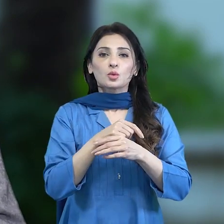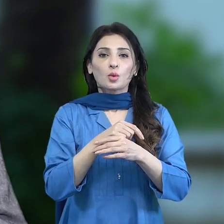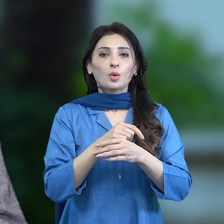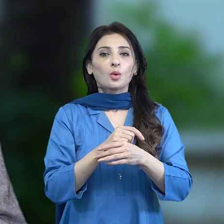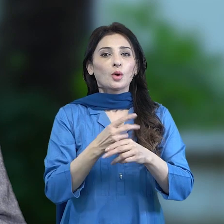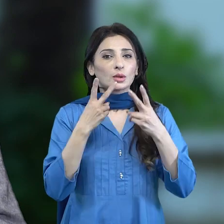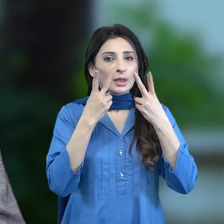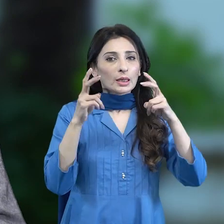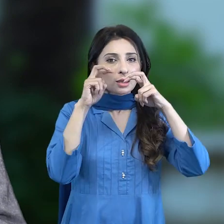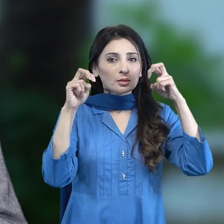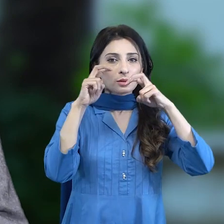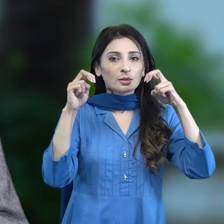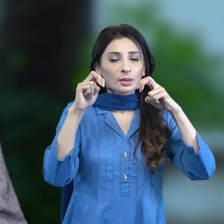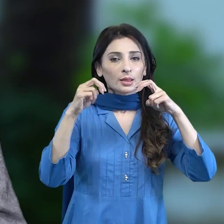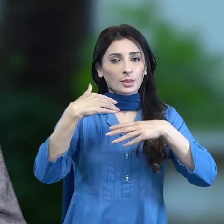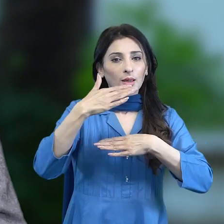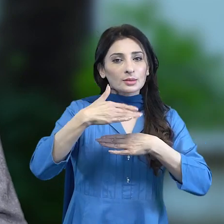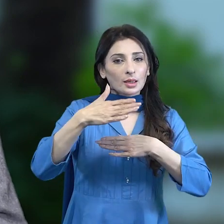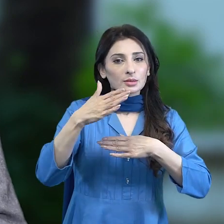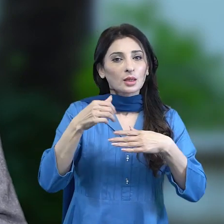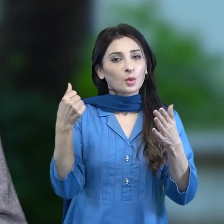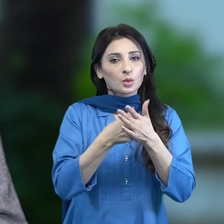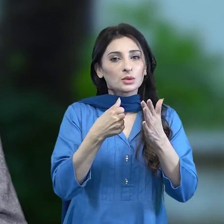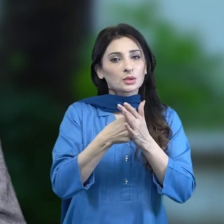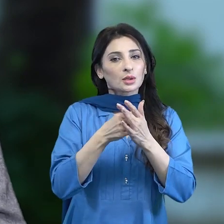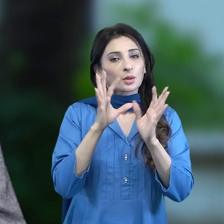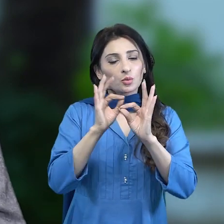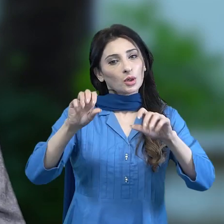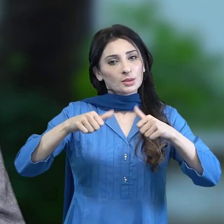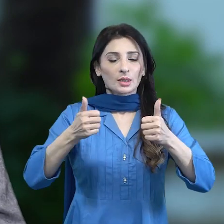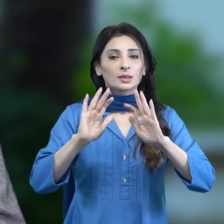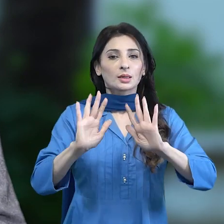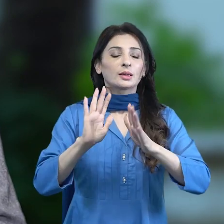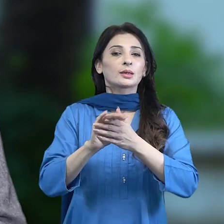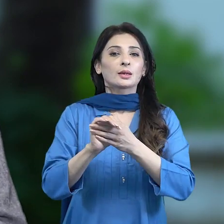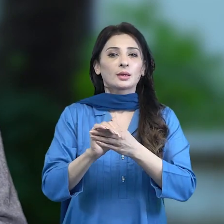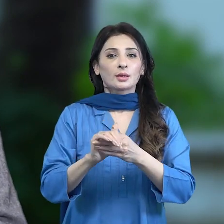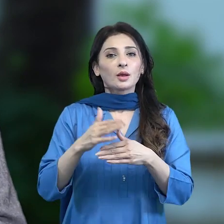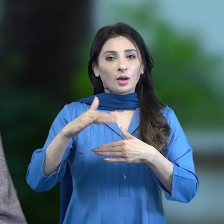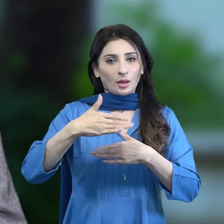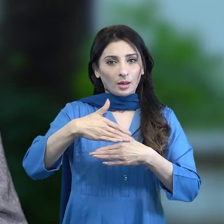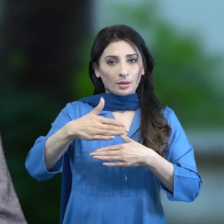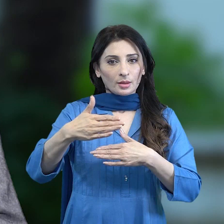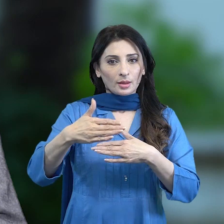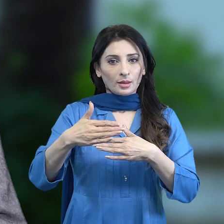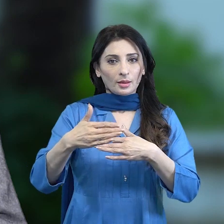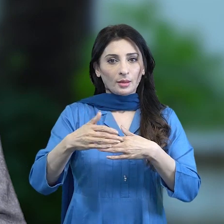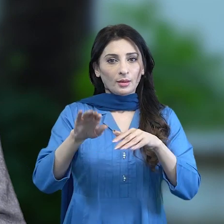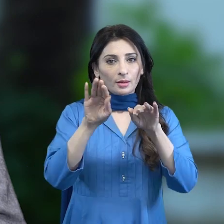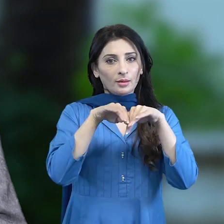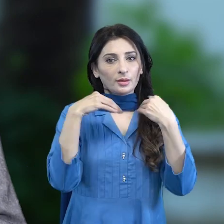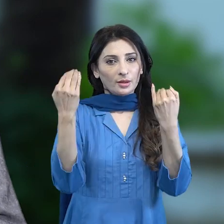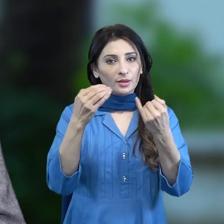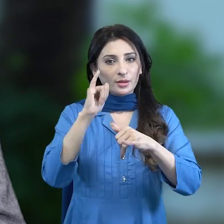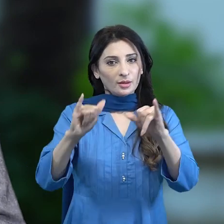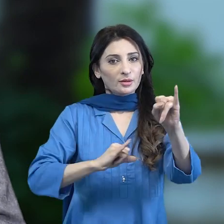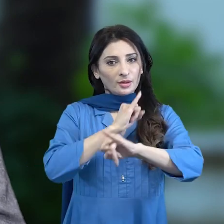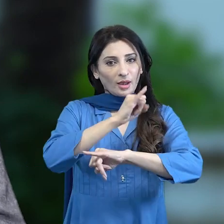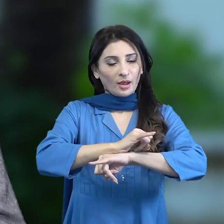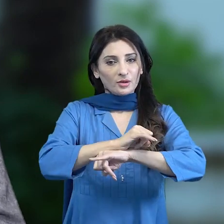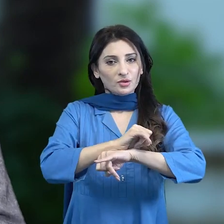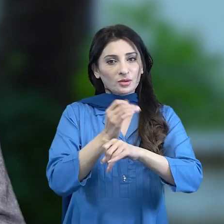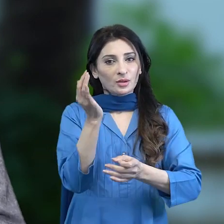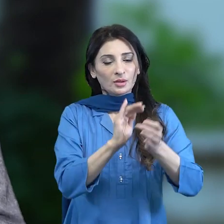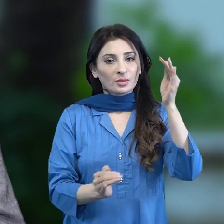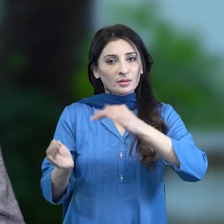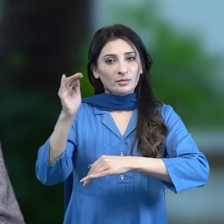तो इंशाल्लाह होपफुली ये सिलसिला चल रहा है। ये पाँचों फैक्टर्स पे हम वर्किंग करेंगे और आने वाले टाइम में इंटरनेशनल टाइम्स को